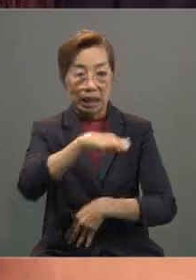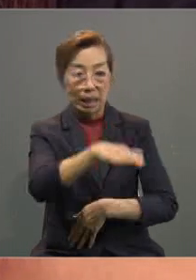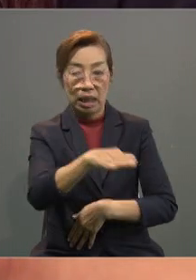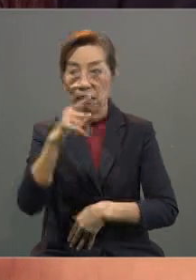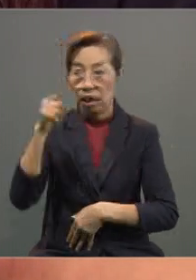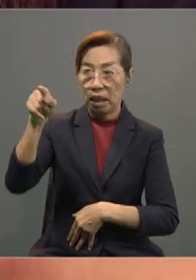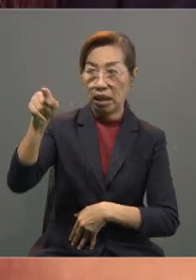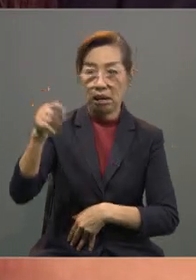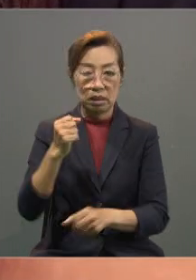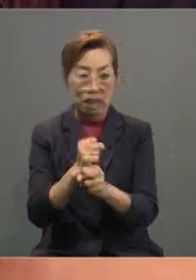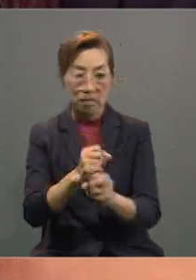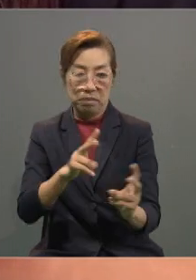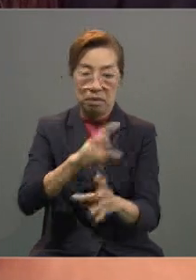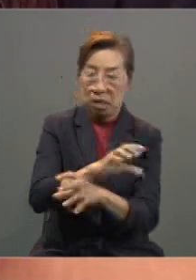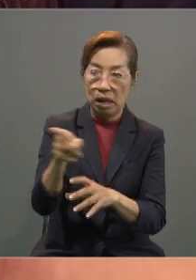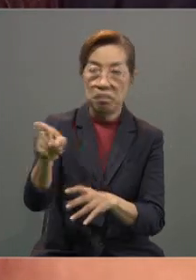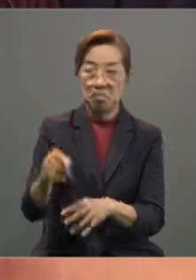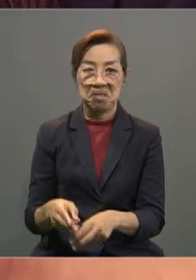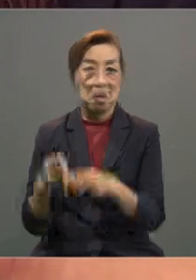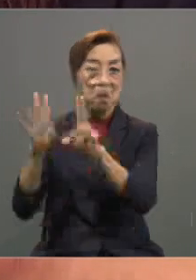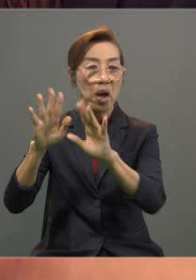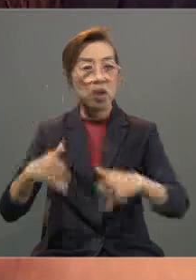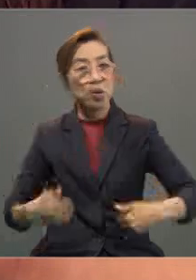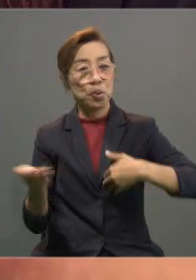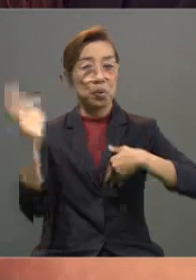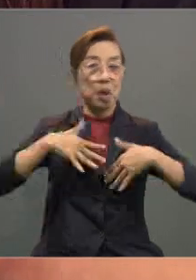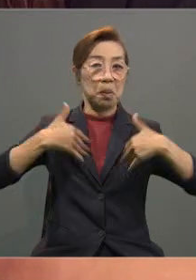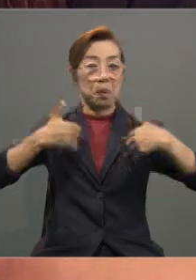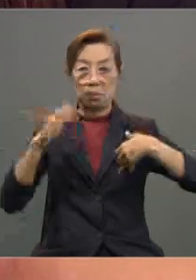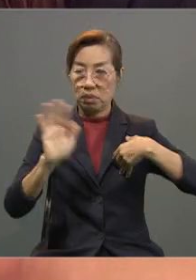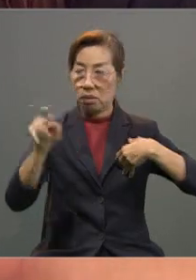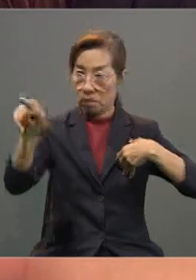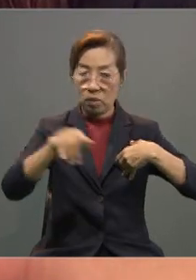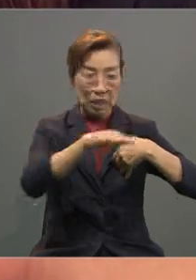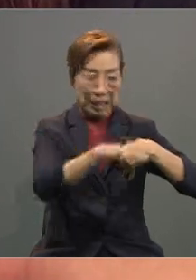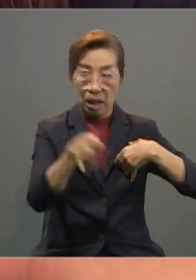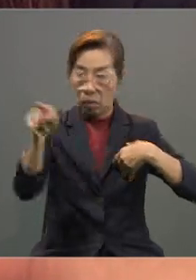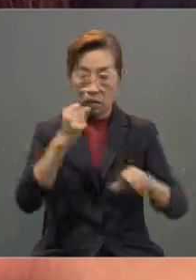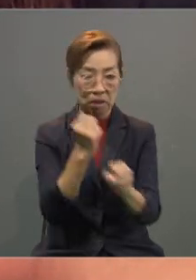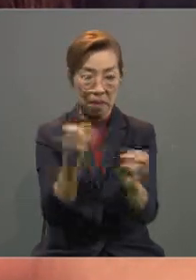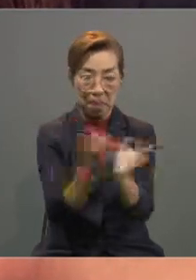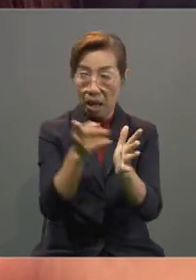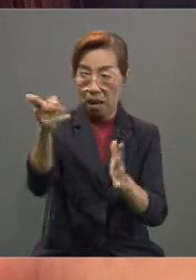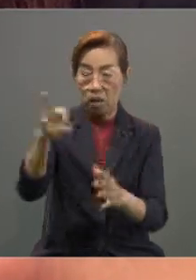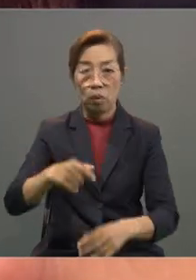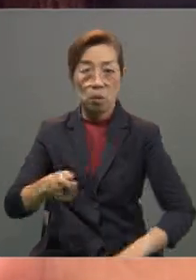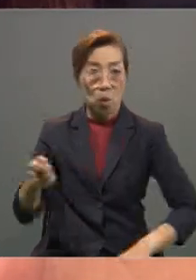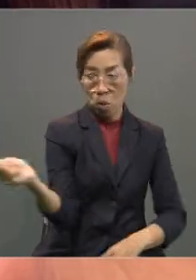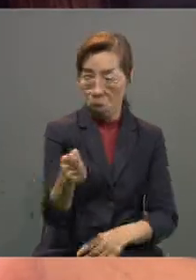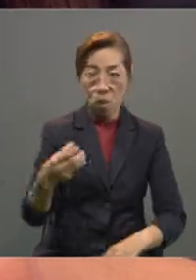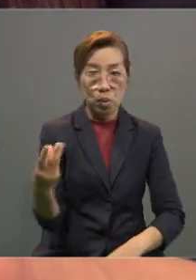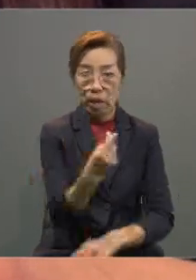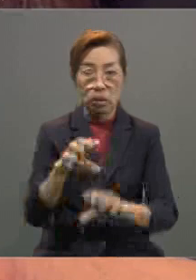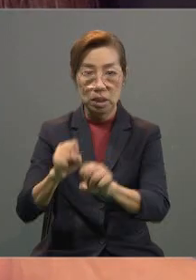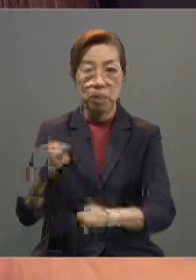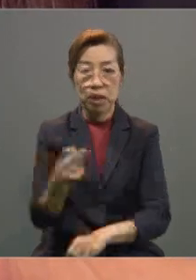นะครับใครก็แล้วแต่ที่กระทำเด็กจะลอยหน้าลอยตาอยู่ไม่ได้นะกระทำเด็กต้องถูกดำเนินการแล้วต้องถูกดำเนินการอย่างเร็วที่สุดด้วย